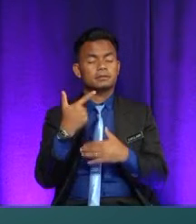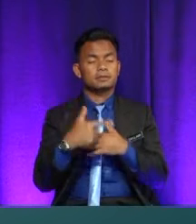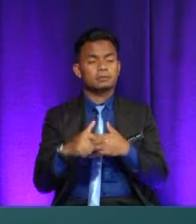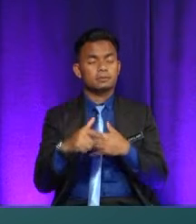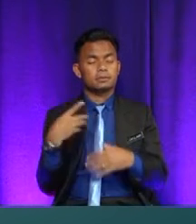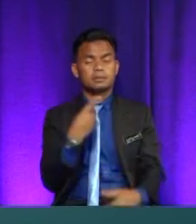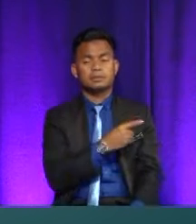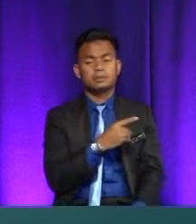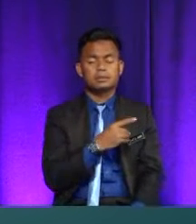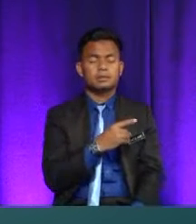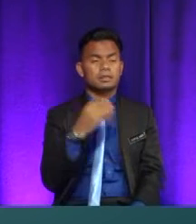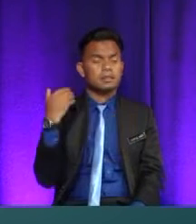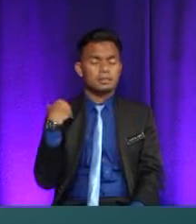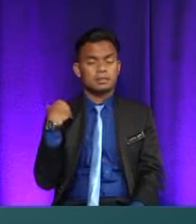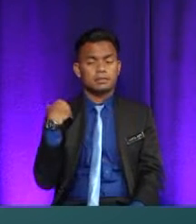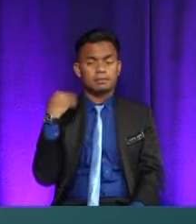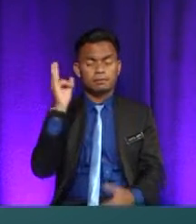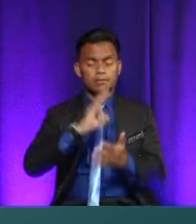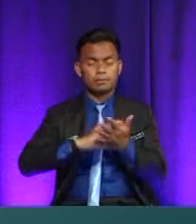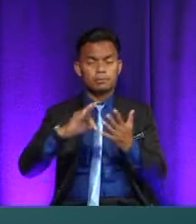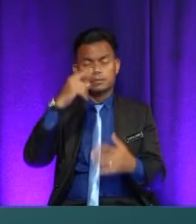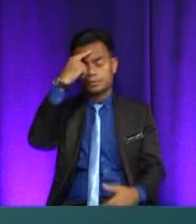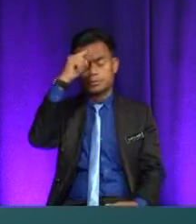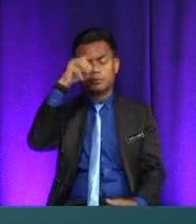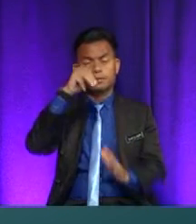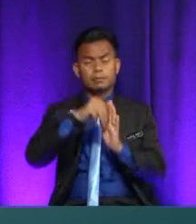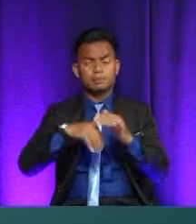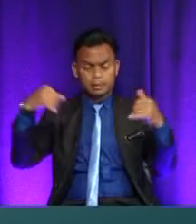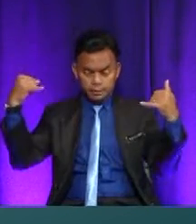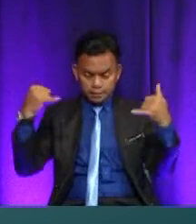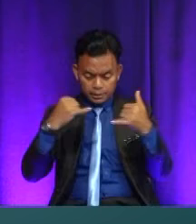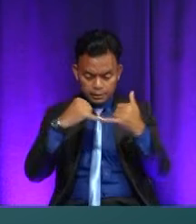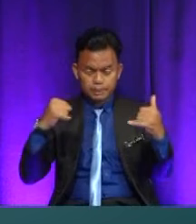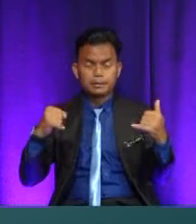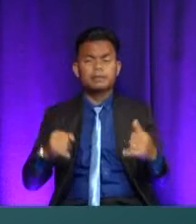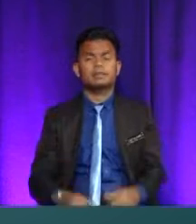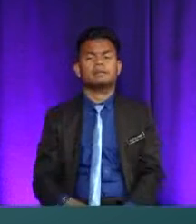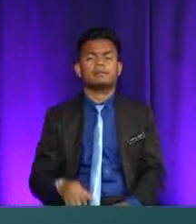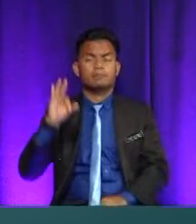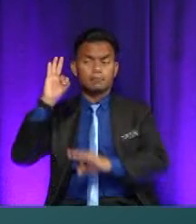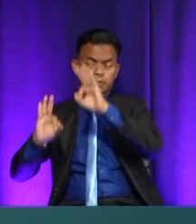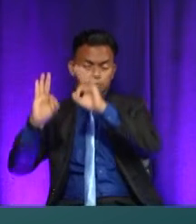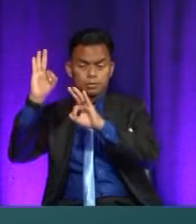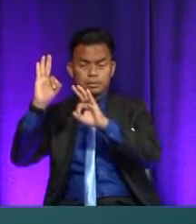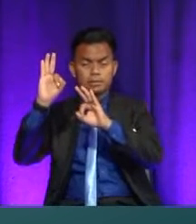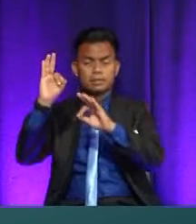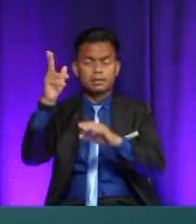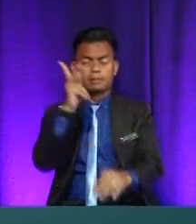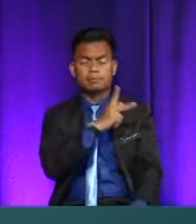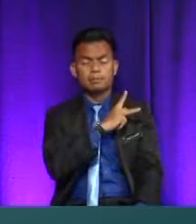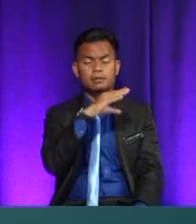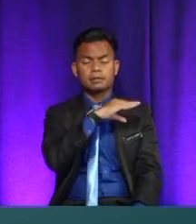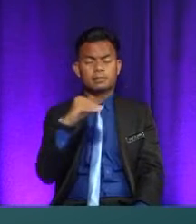kita ada formula untuk yang mengaitkan frekuensi ambang dan fungsi kerja oke kita